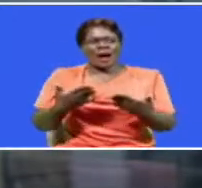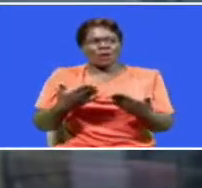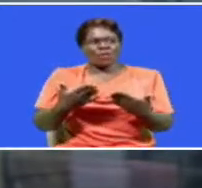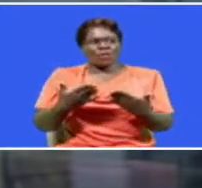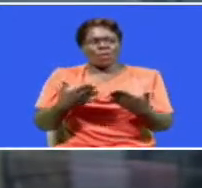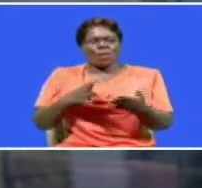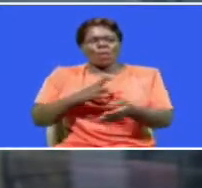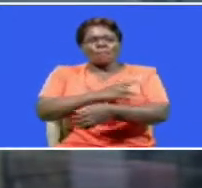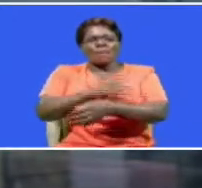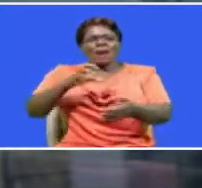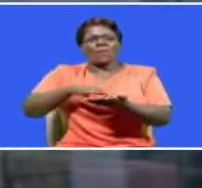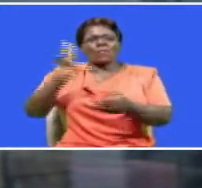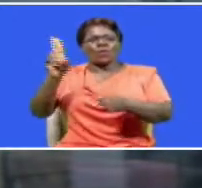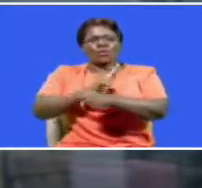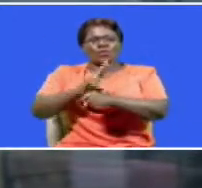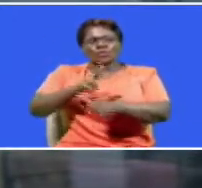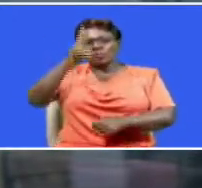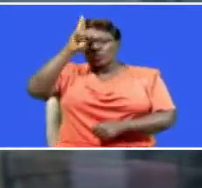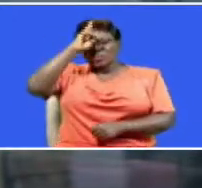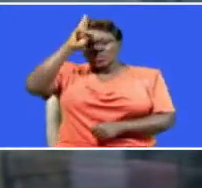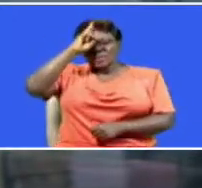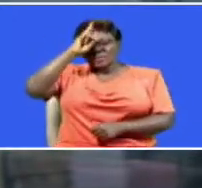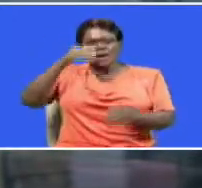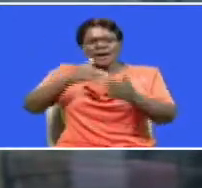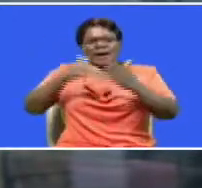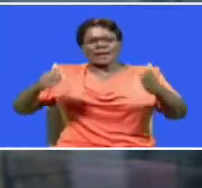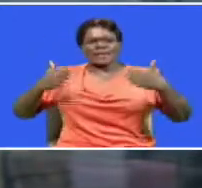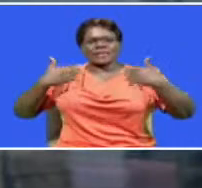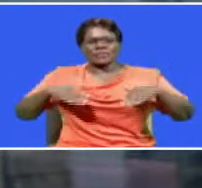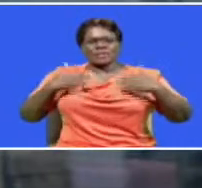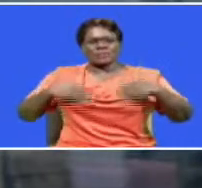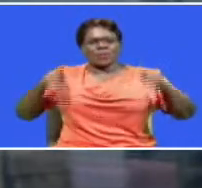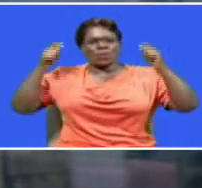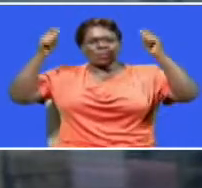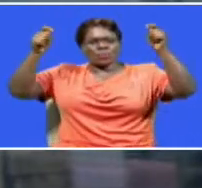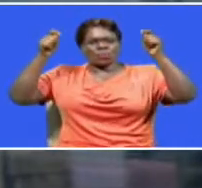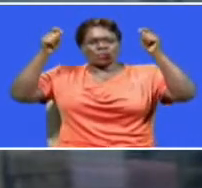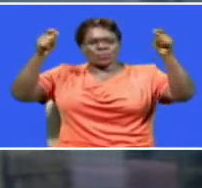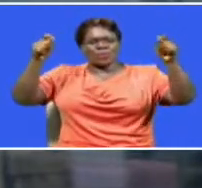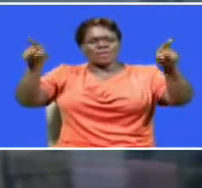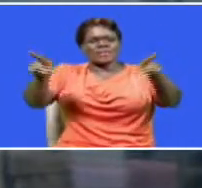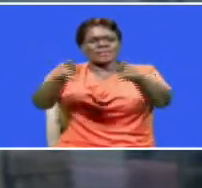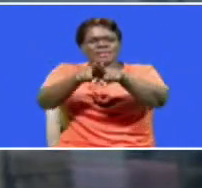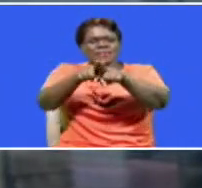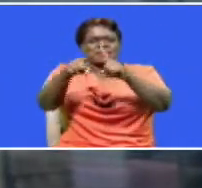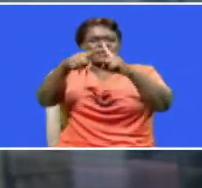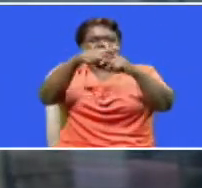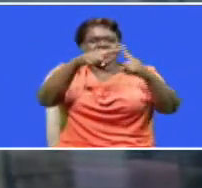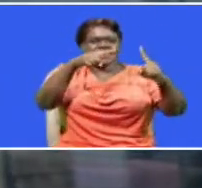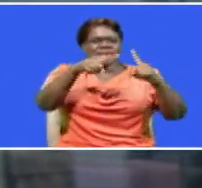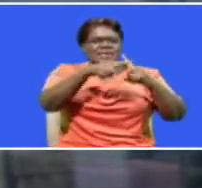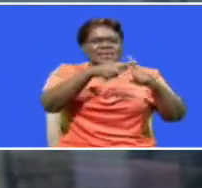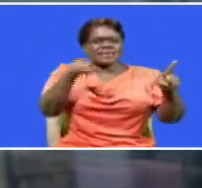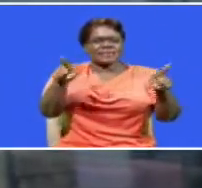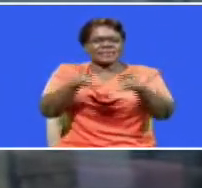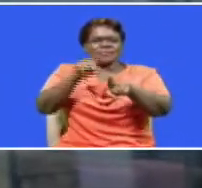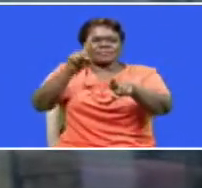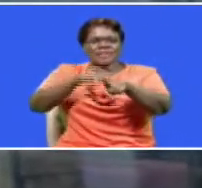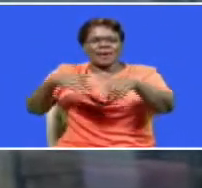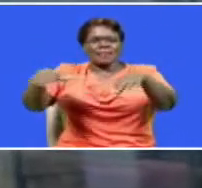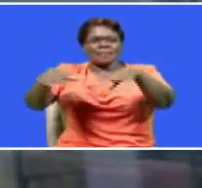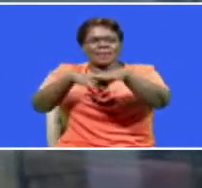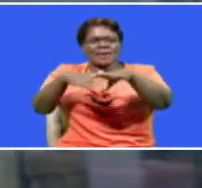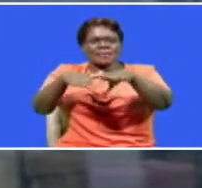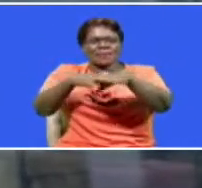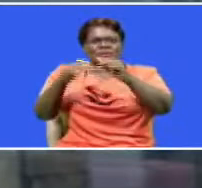wa nguvu kupita kiasi kwa maafisa wa polisi dhidi ya waandamanaji wa Azimio, ikiwa ni pamoja na mauaji. Wakati huo huo, wanachama wa